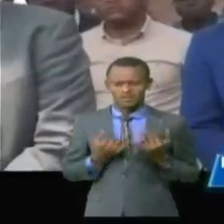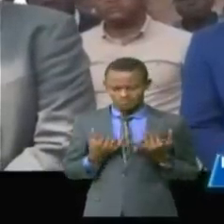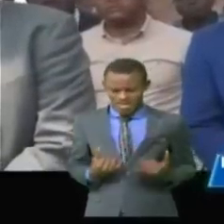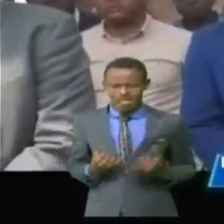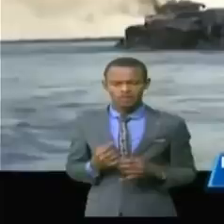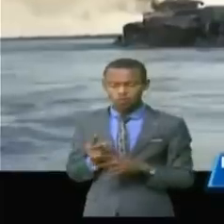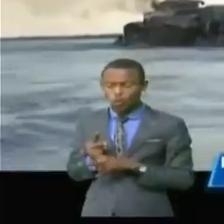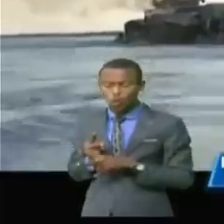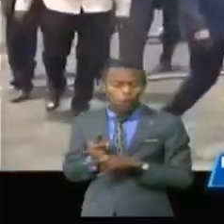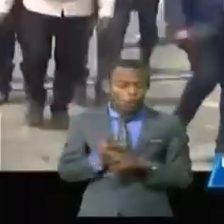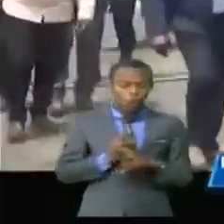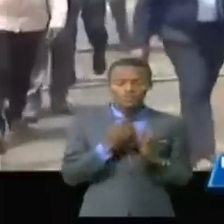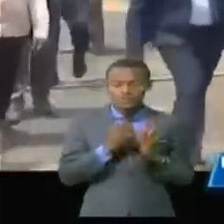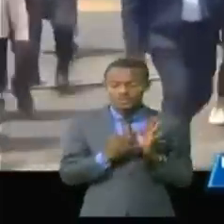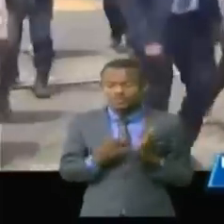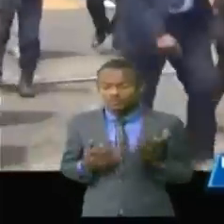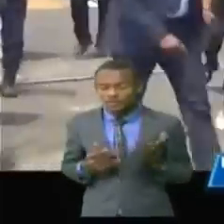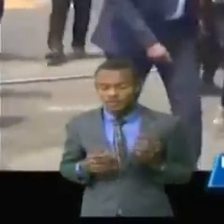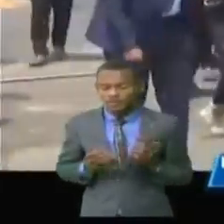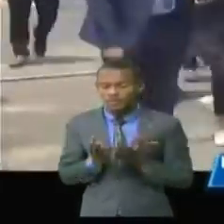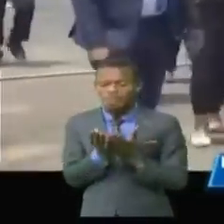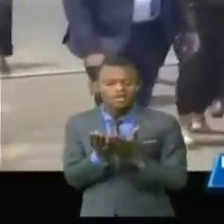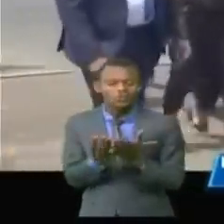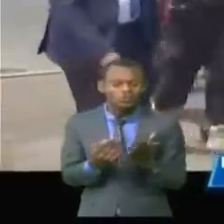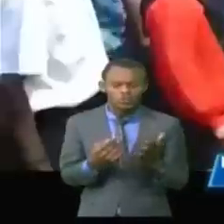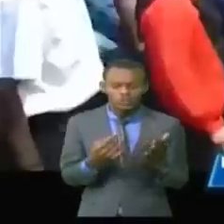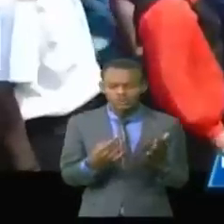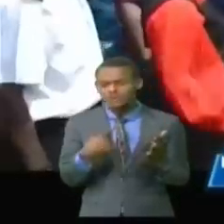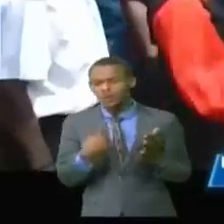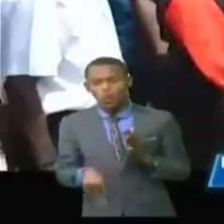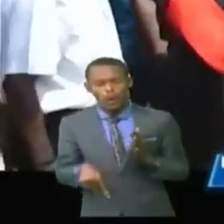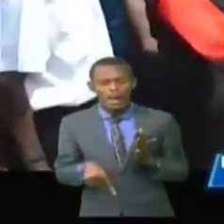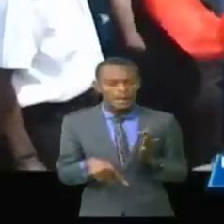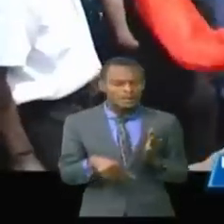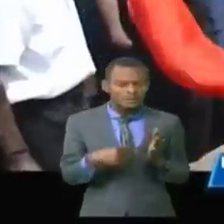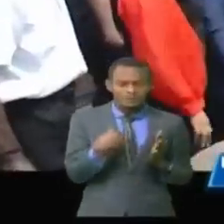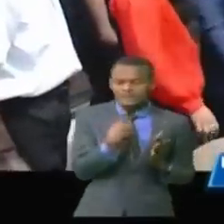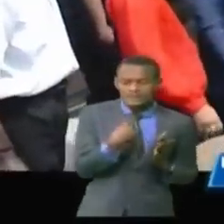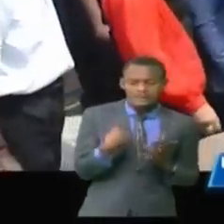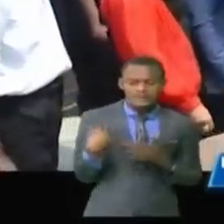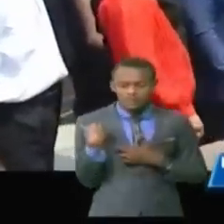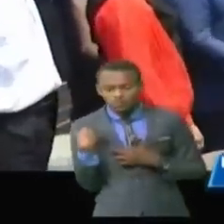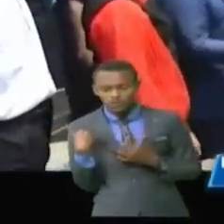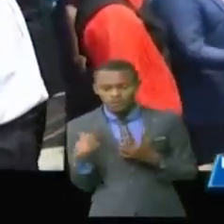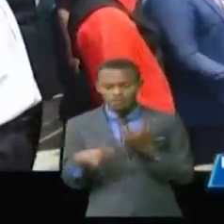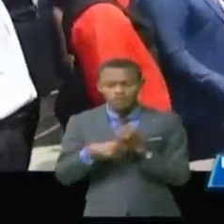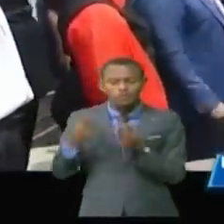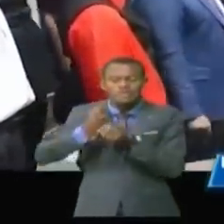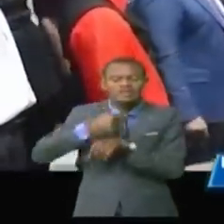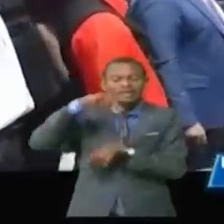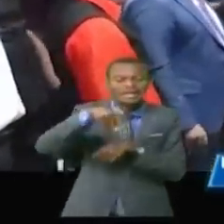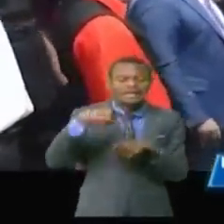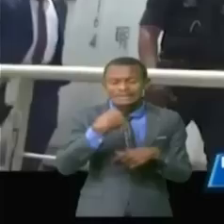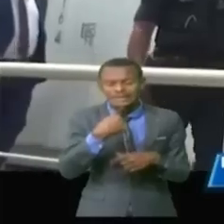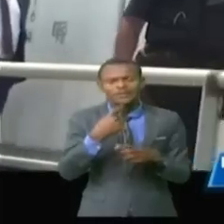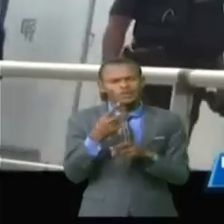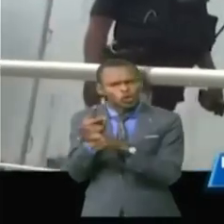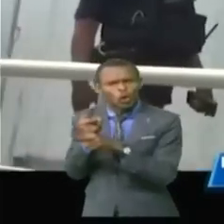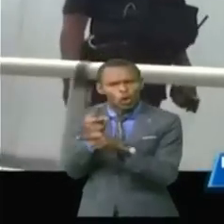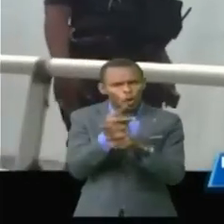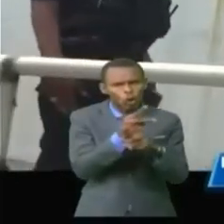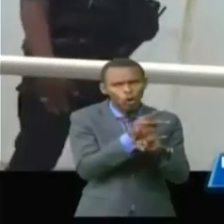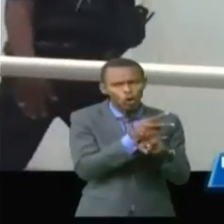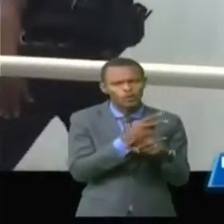du personnel navigant. La délégation conduite par le ministre s'est ensuite dirigée vers le port international de Kinshasa, où elle a visité